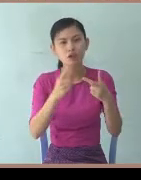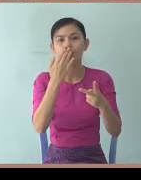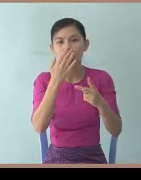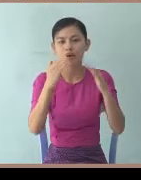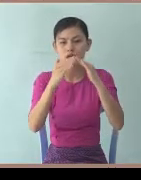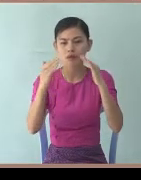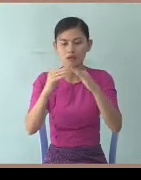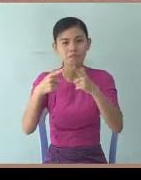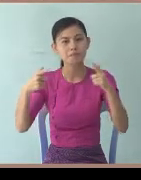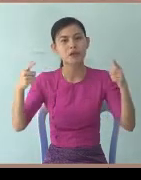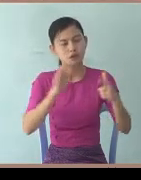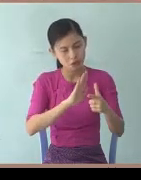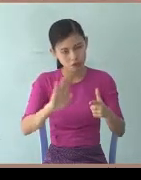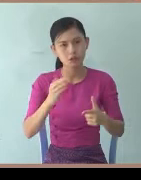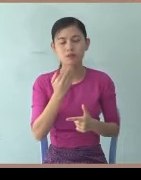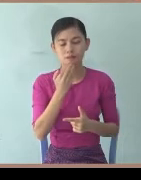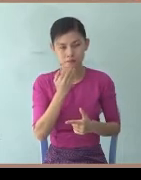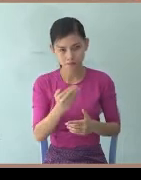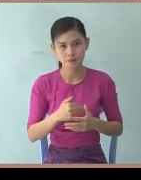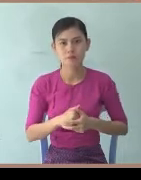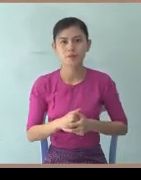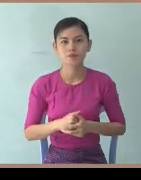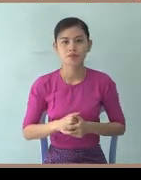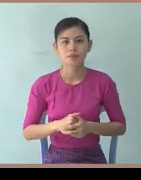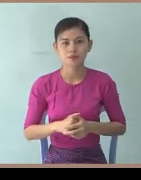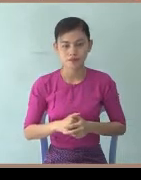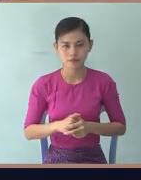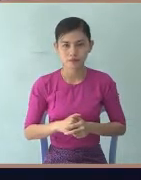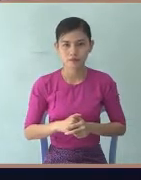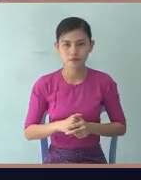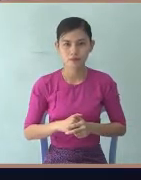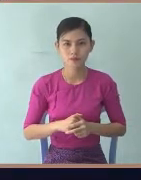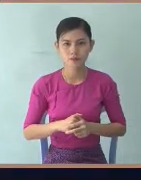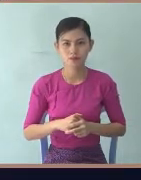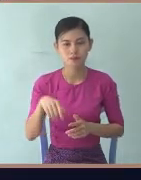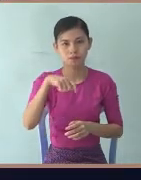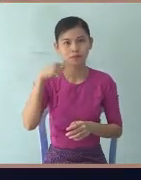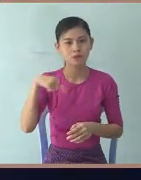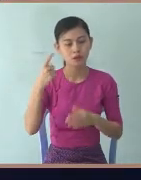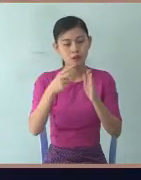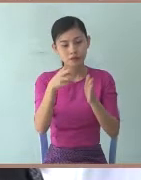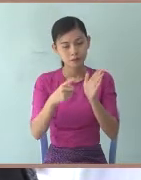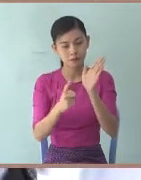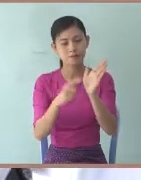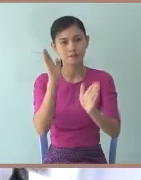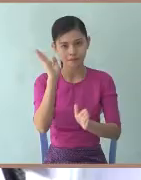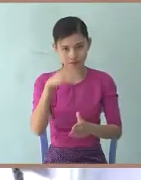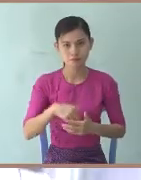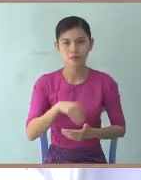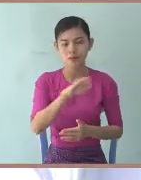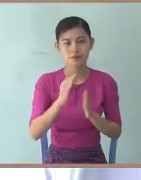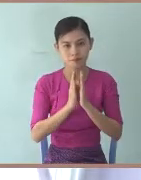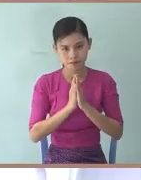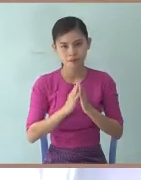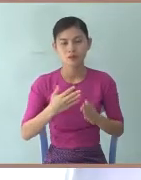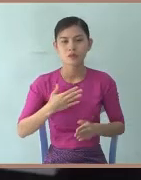အများကြီးလုပ်နေခဲ့ပါတယ်လို့နော်ပြုတင်ပါတယ ်ဟုတ်ကဲ့ပါပြန်လည်ဖြည့်ကြပေးရကျေးဇူးတင်ပါတယ်ရှင်ဟုတ်ကဲ့ပါနောက်ထပ်ဒီကြိုတင်ရယူထားတဲ့ဗီဒီယိုဖိုင်တစ်ခုလ